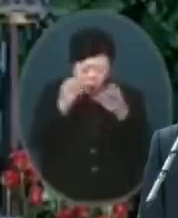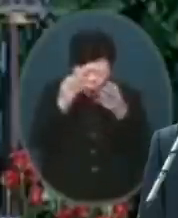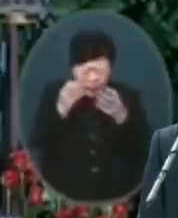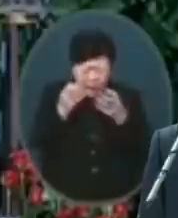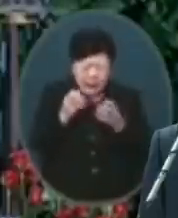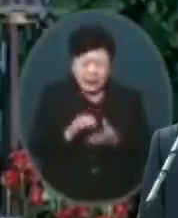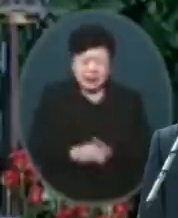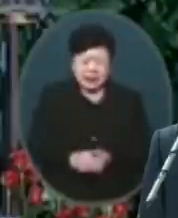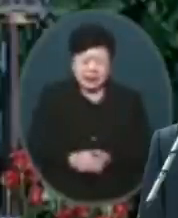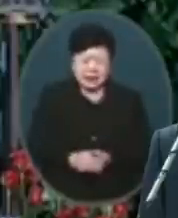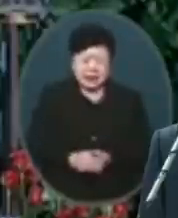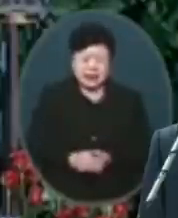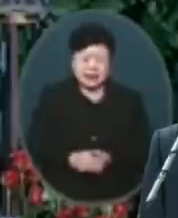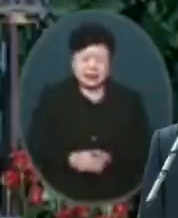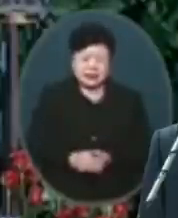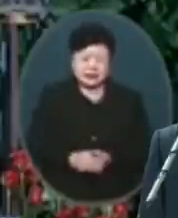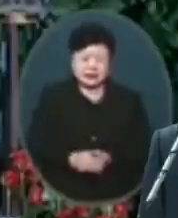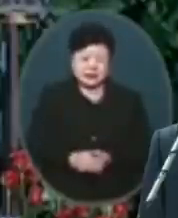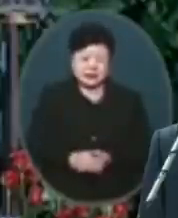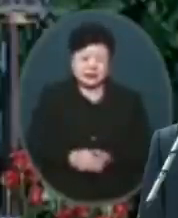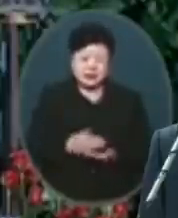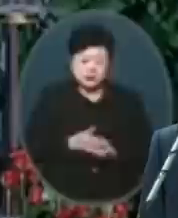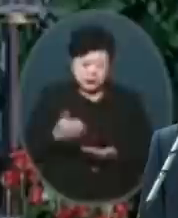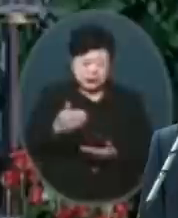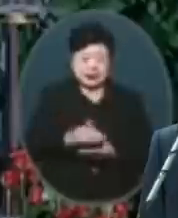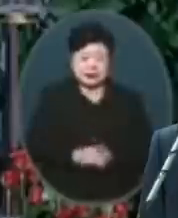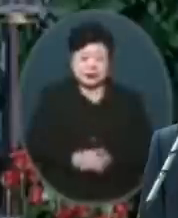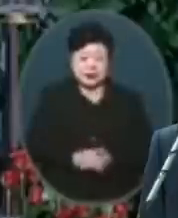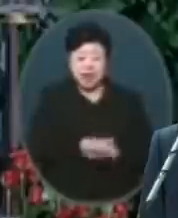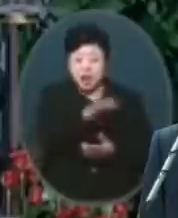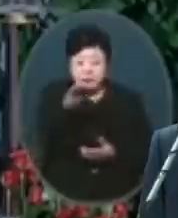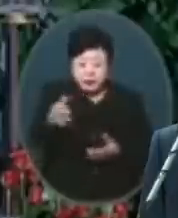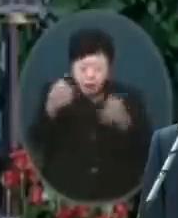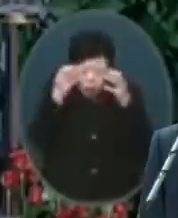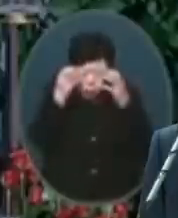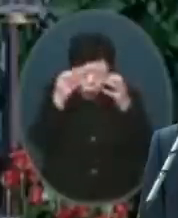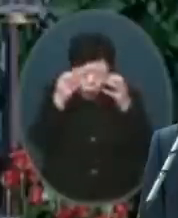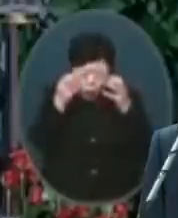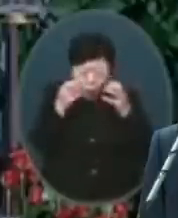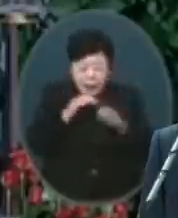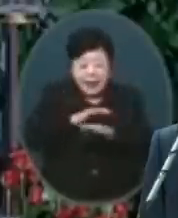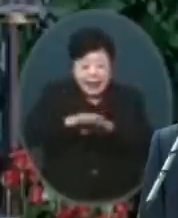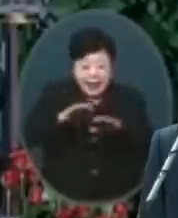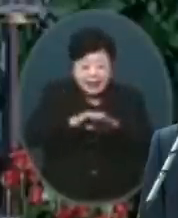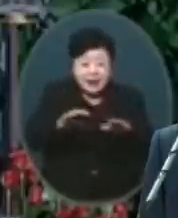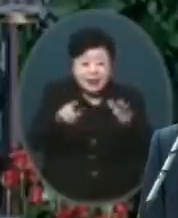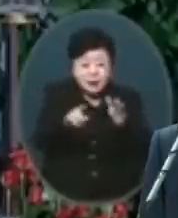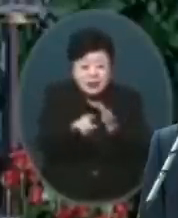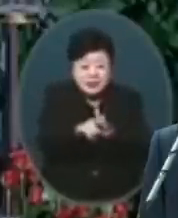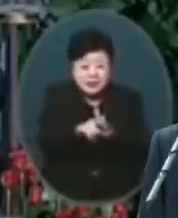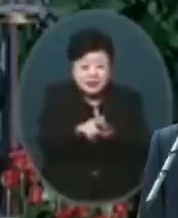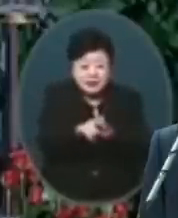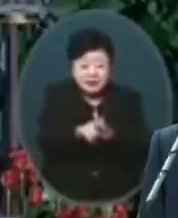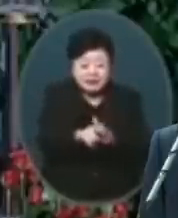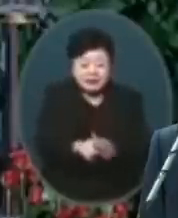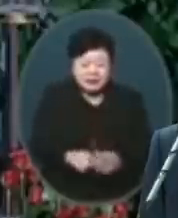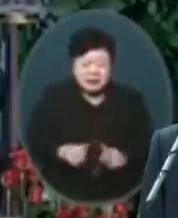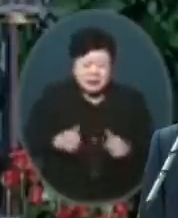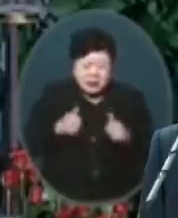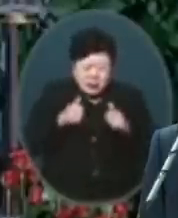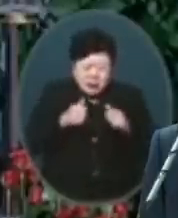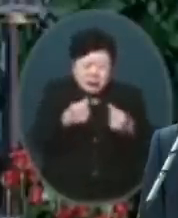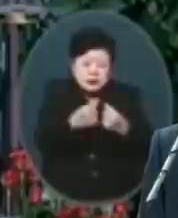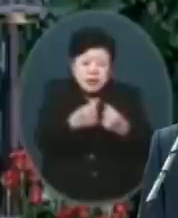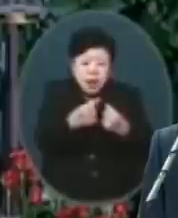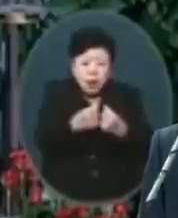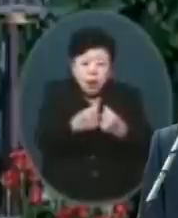고난을 메꿔줄 물건들이 대단히 많이 필요합니다. 우리는 고난을 해결하기 위하여 있는 힘을 다하여